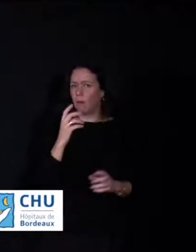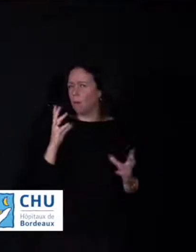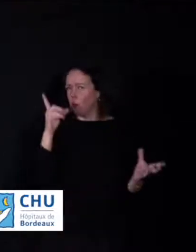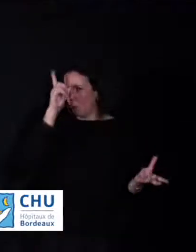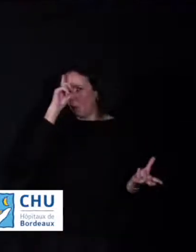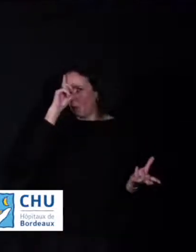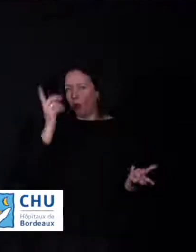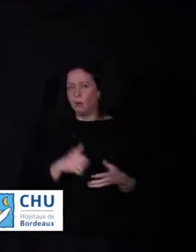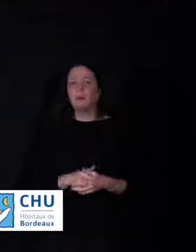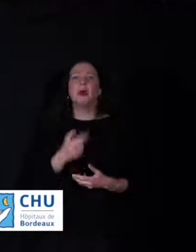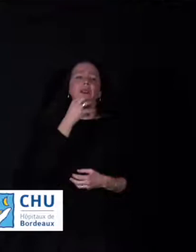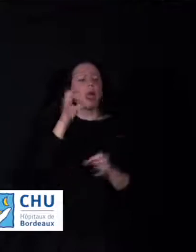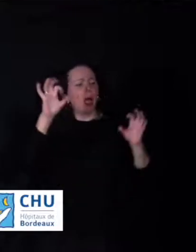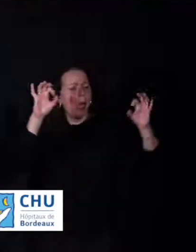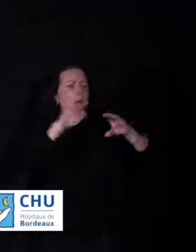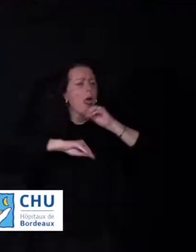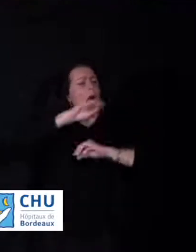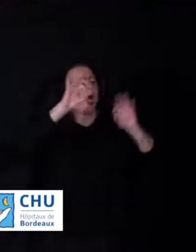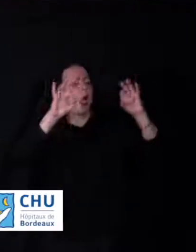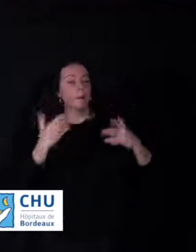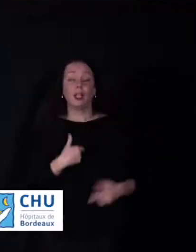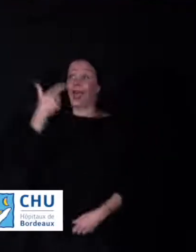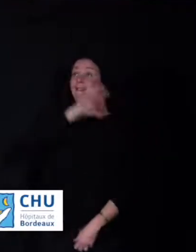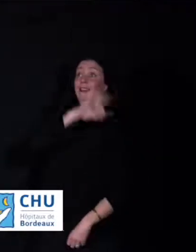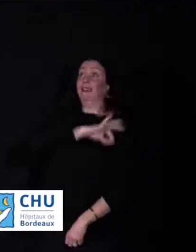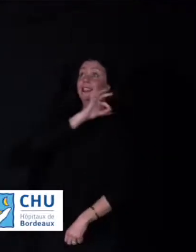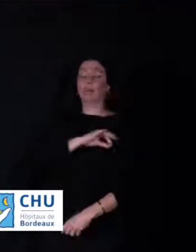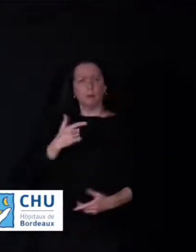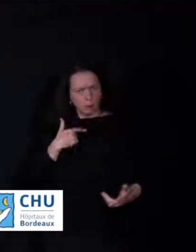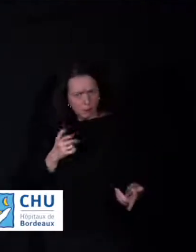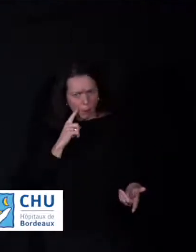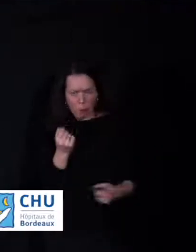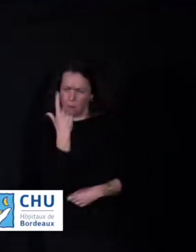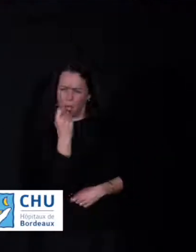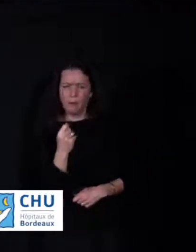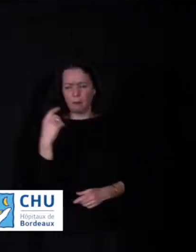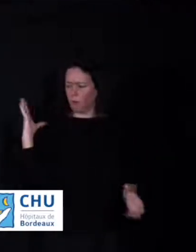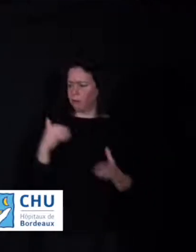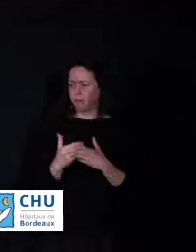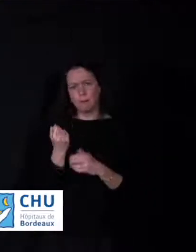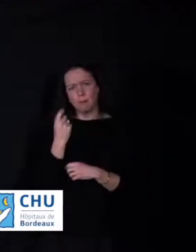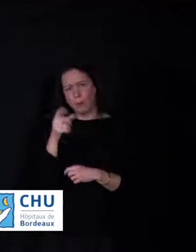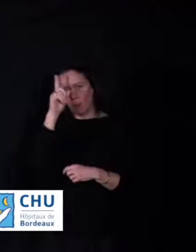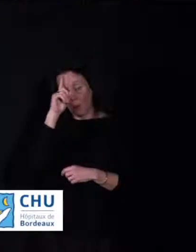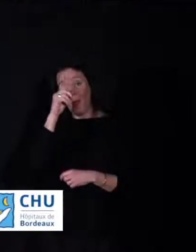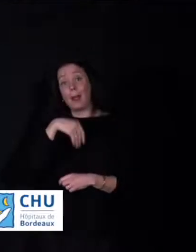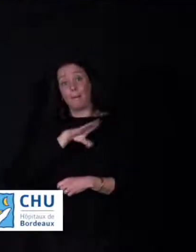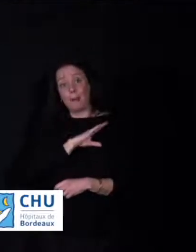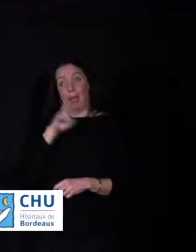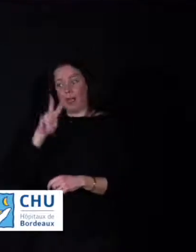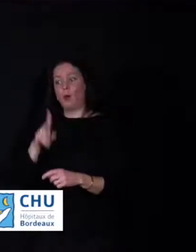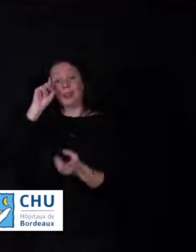on disait on n'a pas de traitement, et maintenant on dit on a un vaccin, mais pourquoi il est arrivé si vite? Tout cela a été rendu possible par des